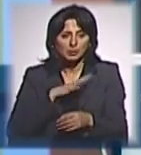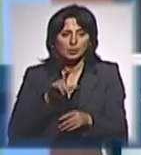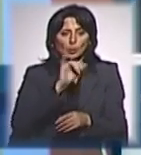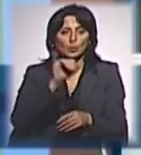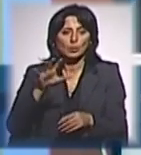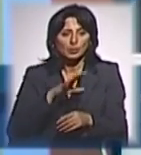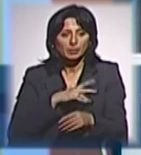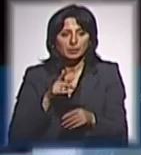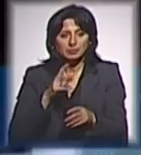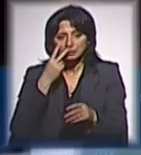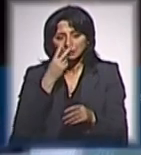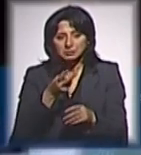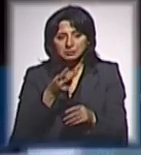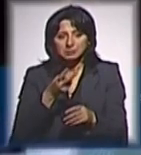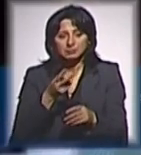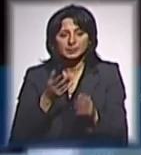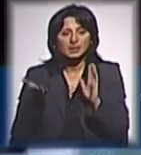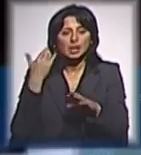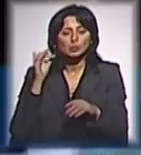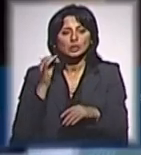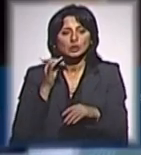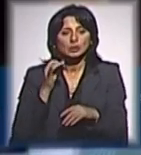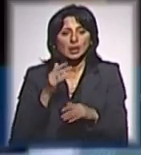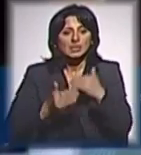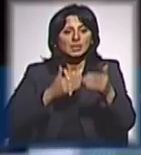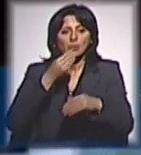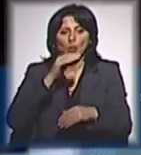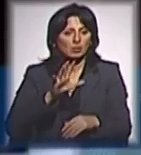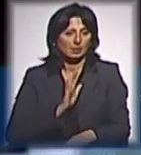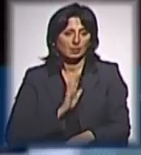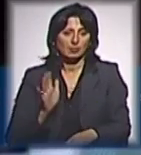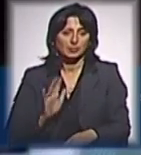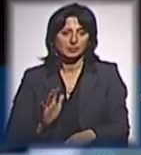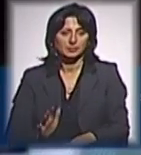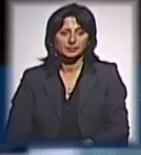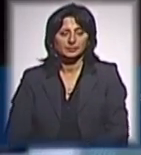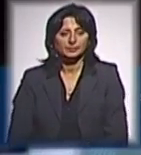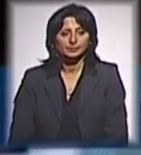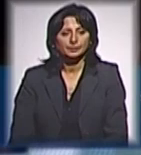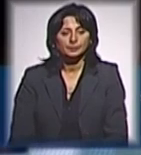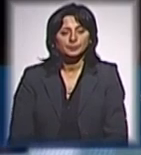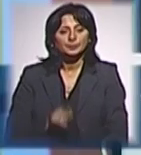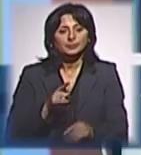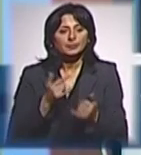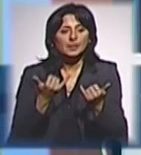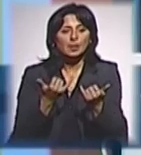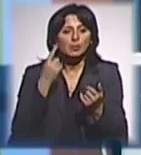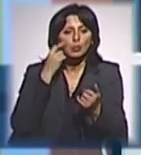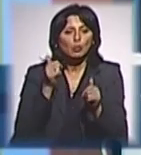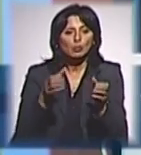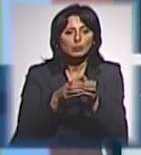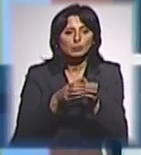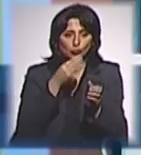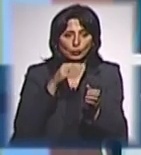თუმცა თუ გადავავლებთ წვარსულს თვალს, არც თუ ისე წარმატებული, მაინც მე ასე ვფიქრობ. ამჯერად როგორ ფიქრობთ,